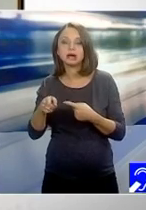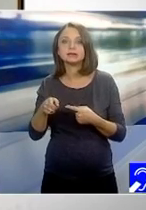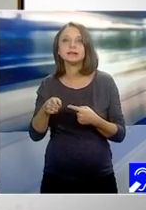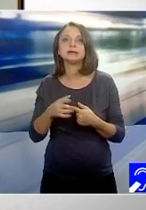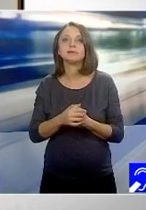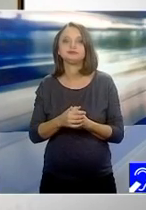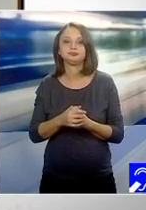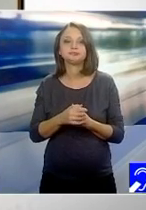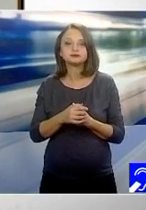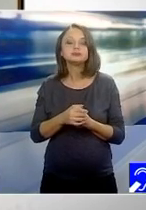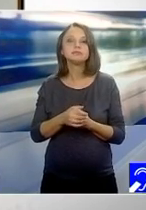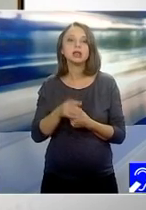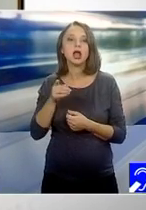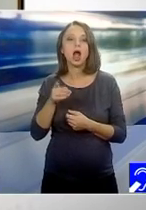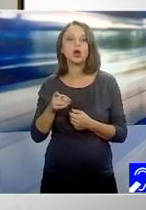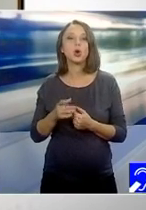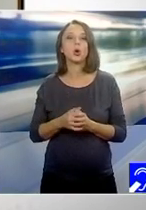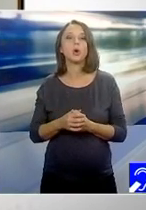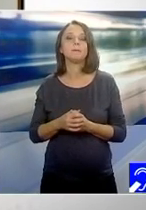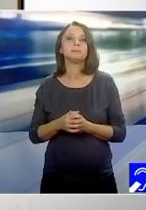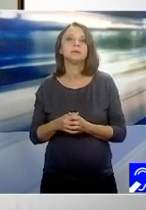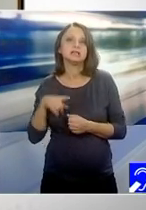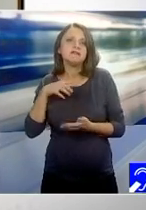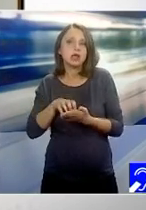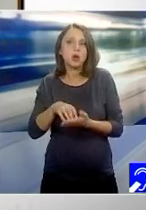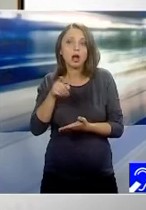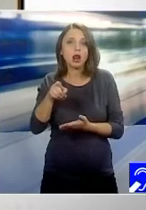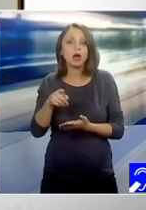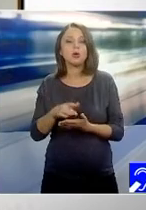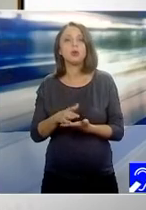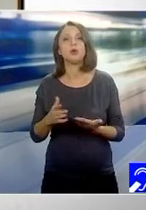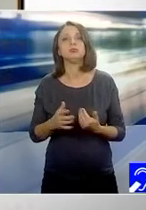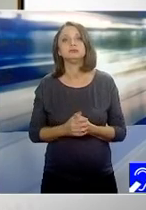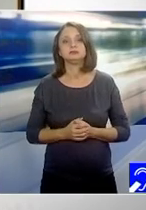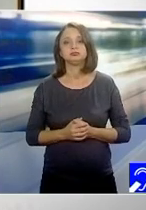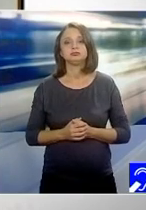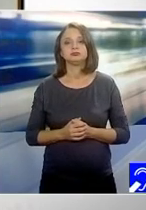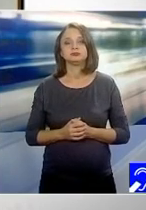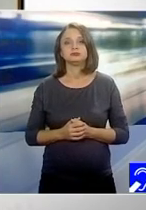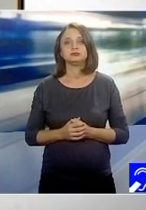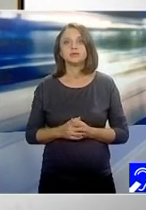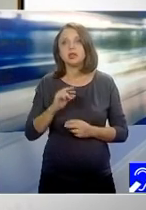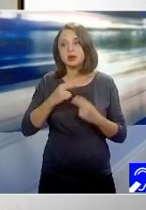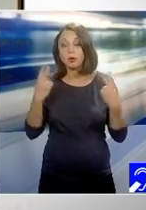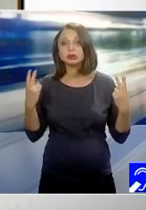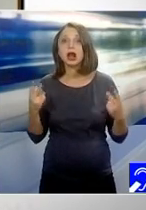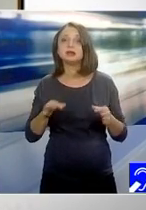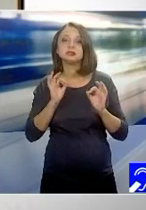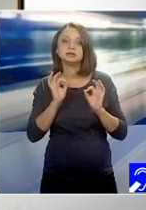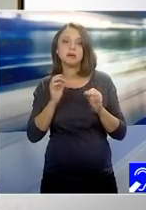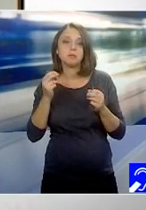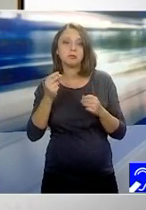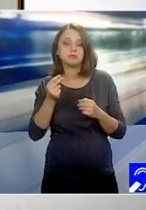neapărat irlandeze, deci să fie de pe plan național. Da, să fie din zona în care activează